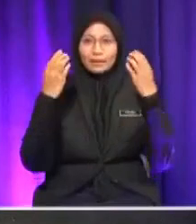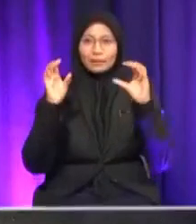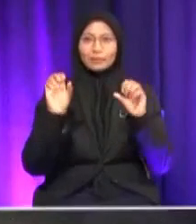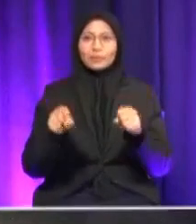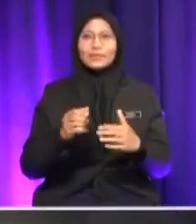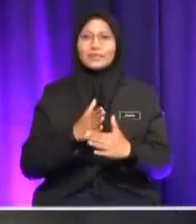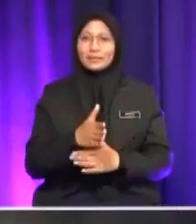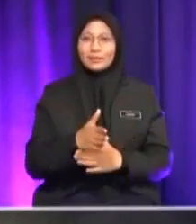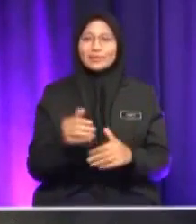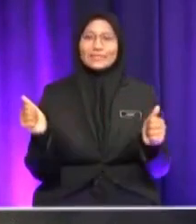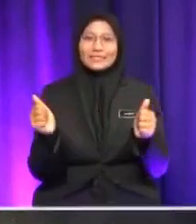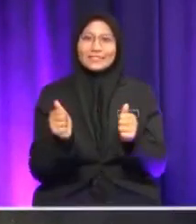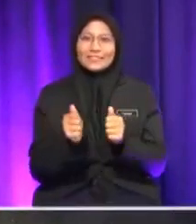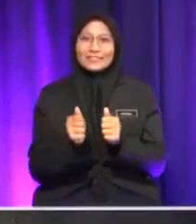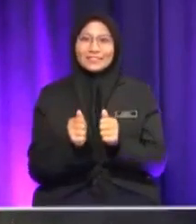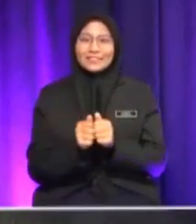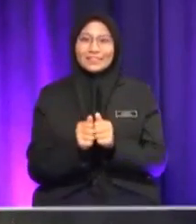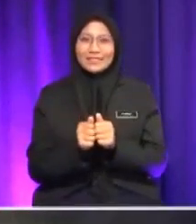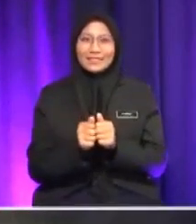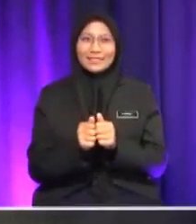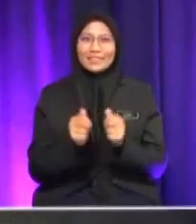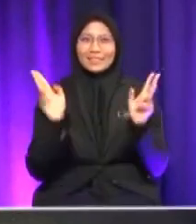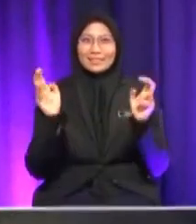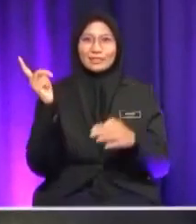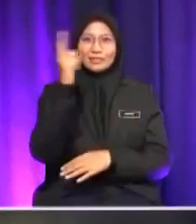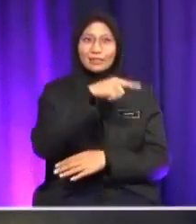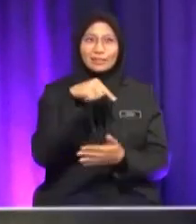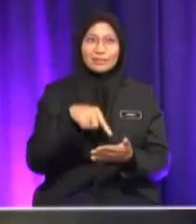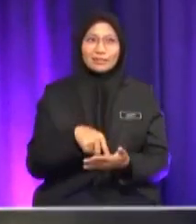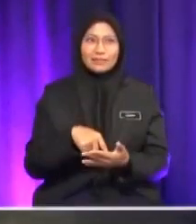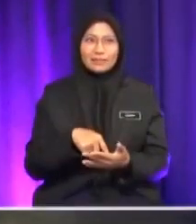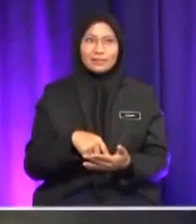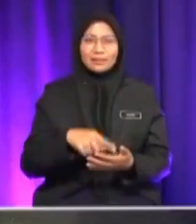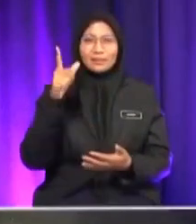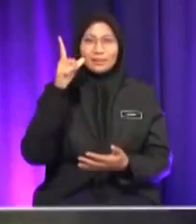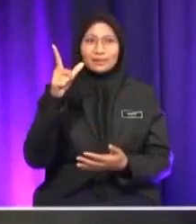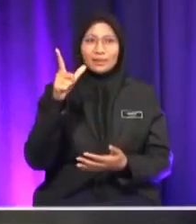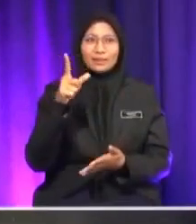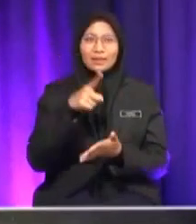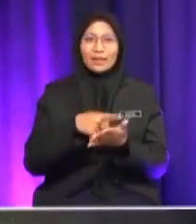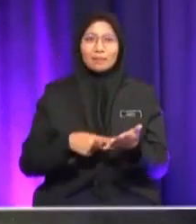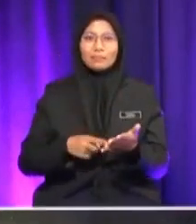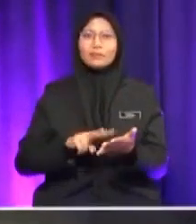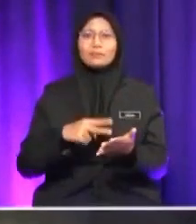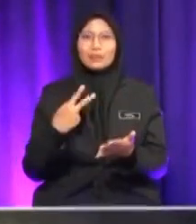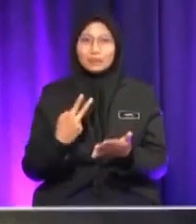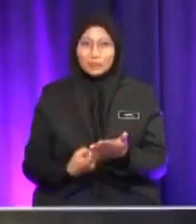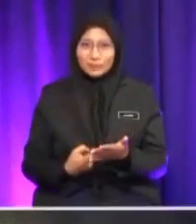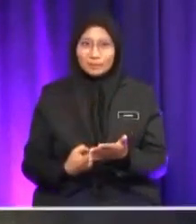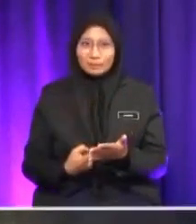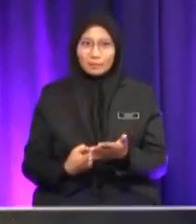dengan pembelajaran di peringkat awal bagi topik kali ini. Okey, mari kita murid-murid lihat tentang apa yang dimaksudkan